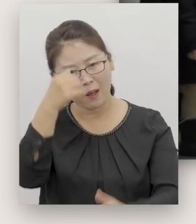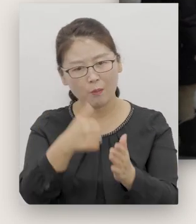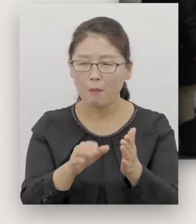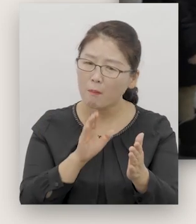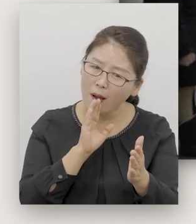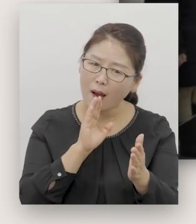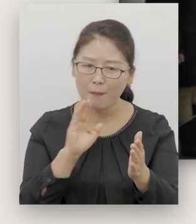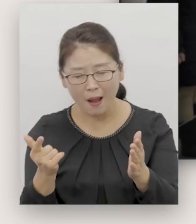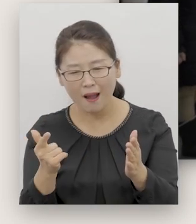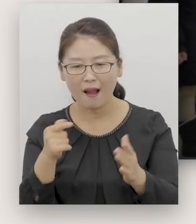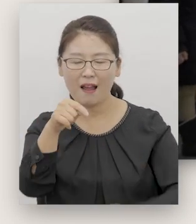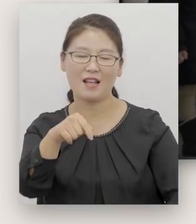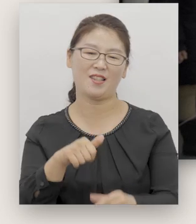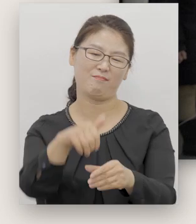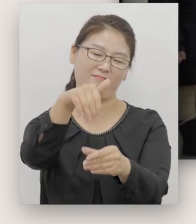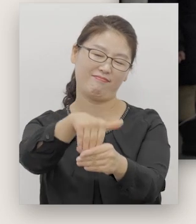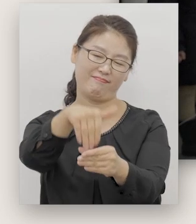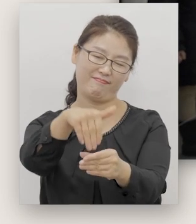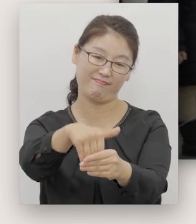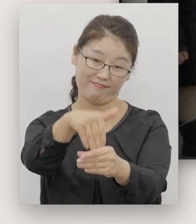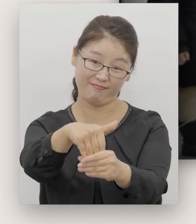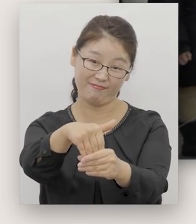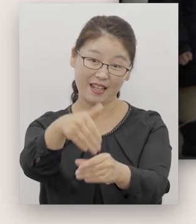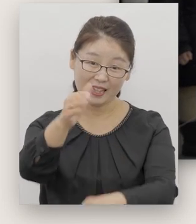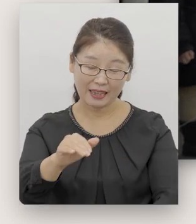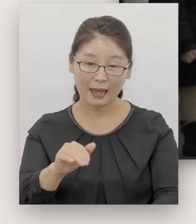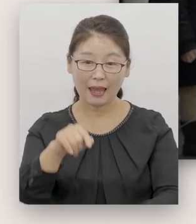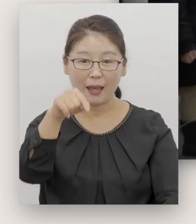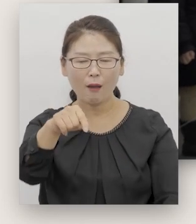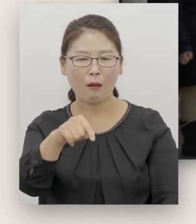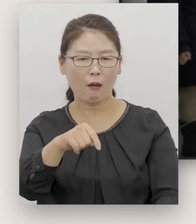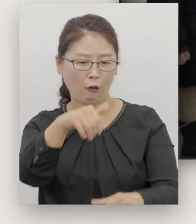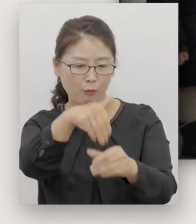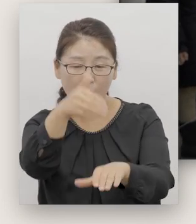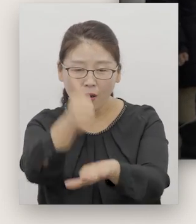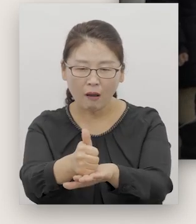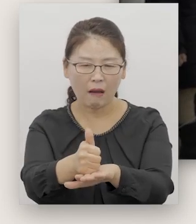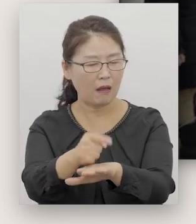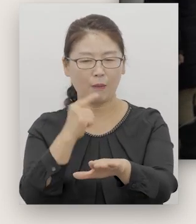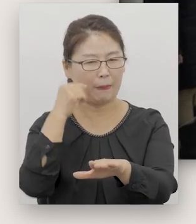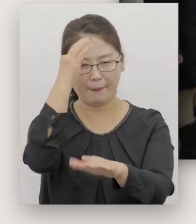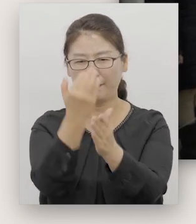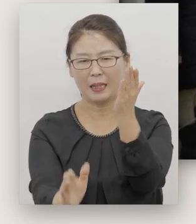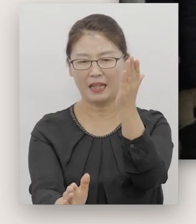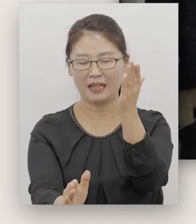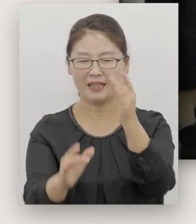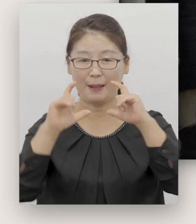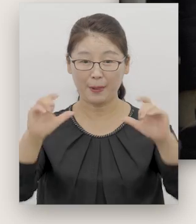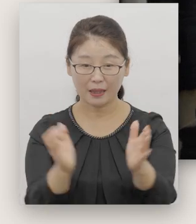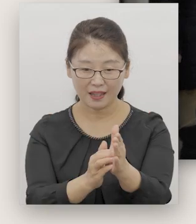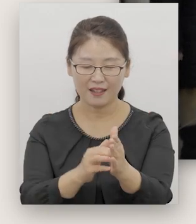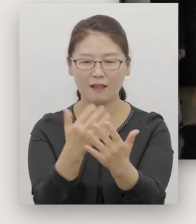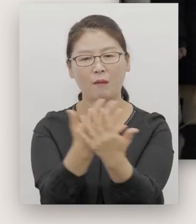이르르고요. 아주 근소한 표 차이로 이것은 예술이 아니다라는 판정이 났고, 결국 이 작품은 전시되지 못하고